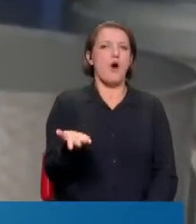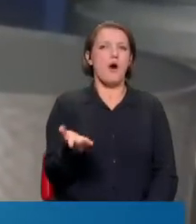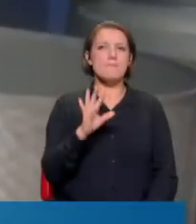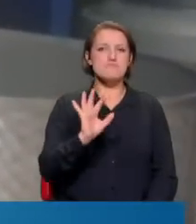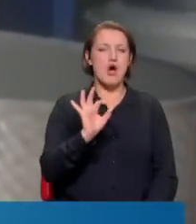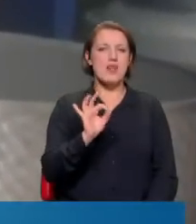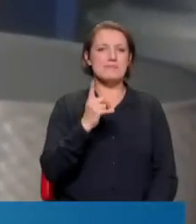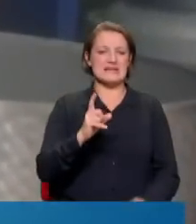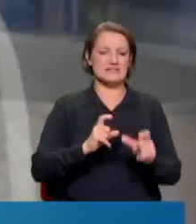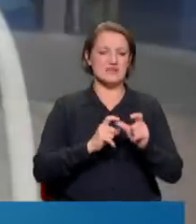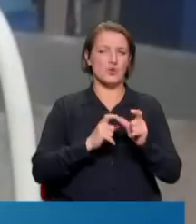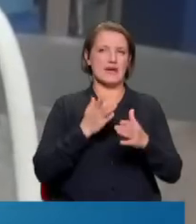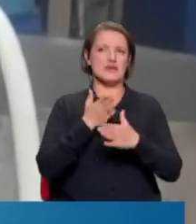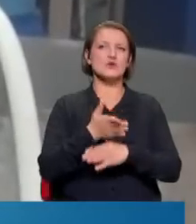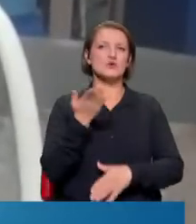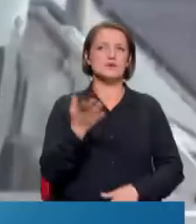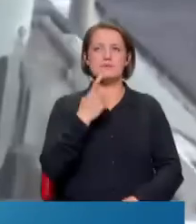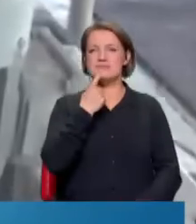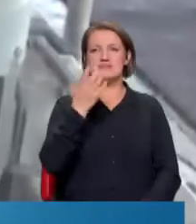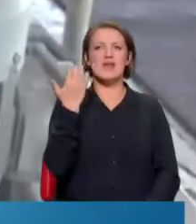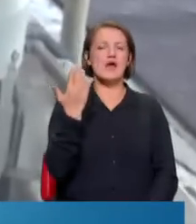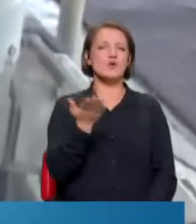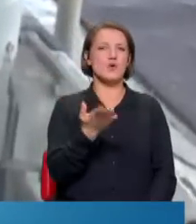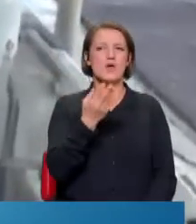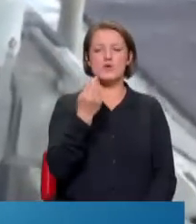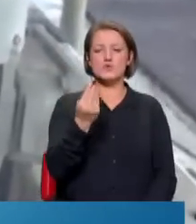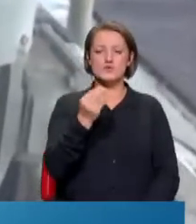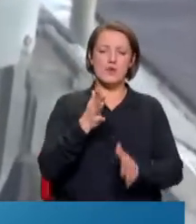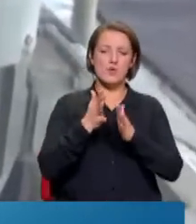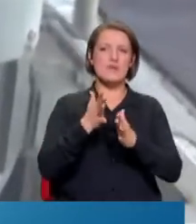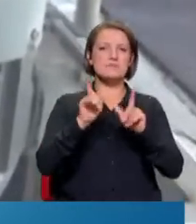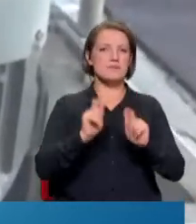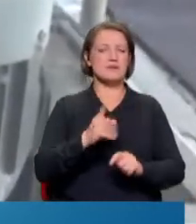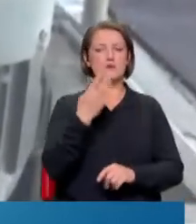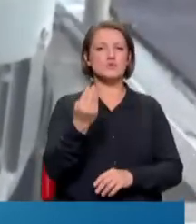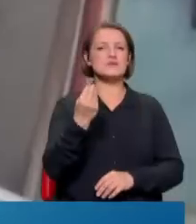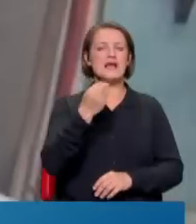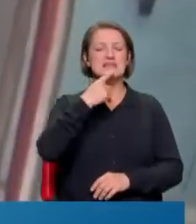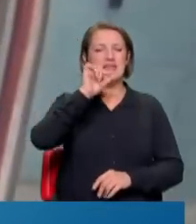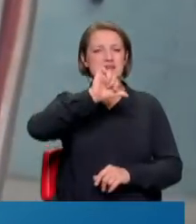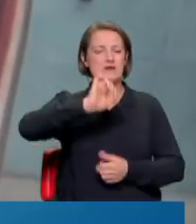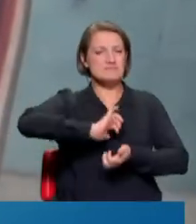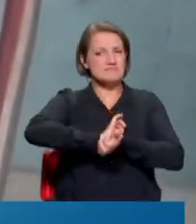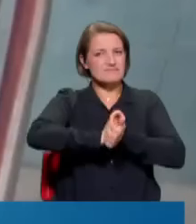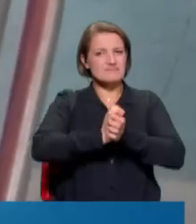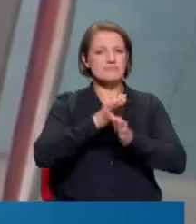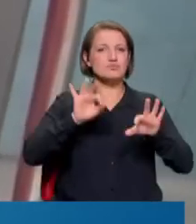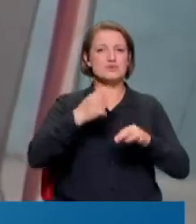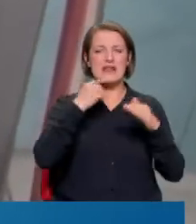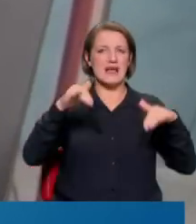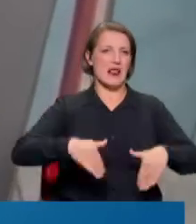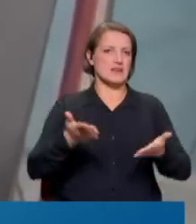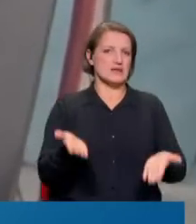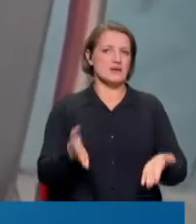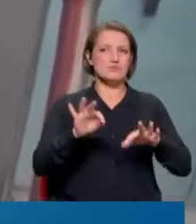böyle bir sezona giriyoruz Geçen sene güzel üretimler yapıldı çok güzel zeytinyağlar sıkıldı ve bu seneye gelindi Bu